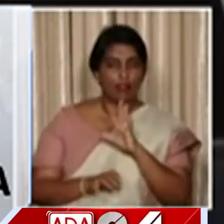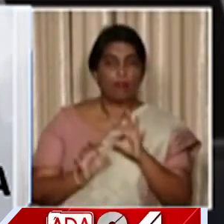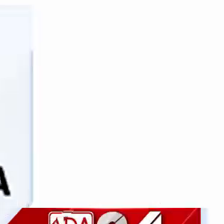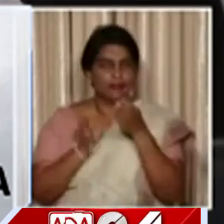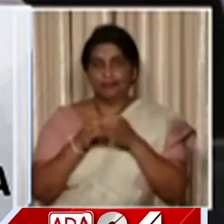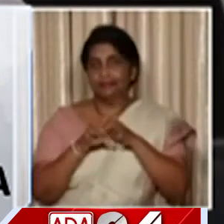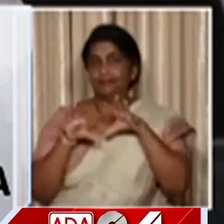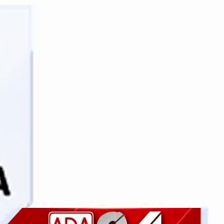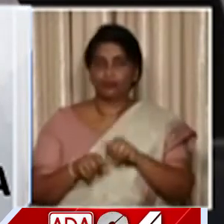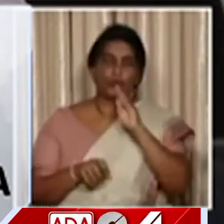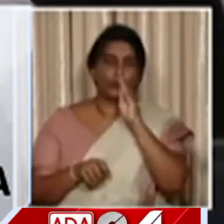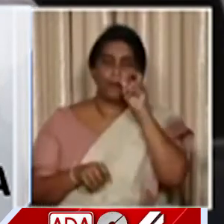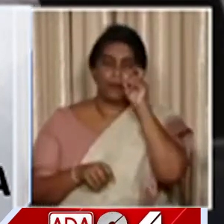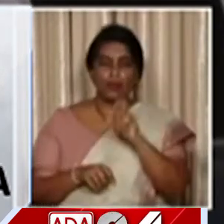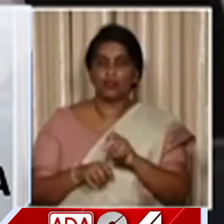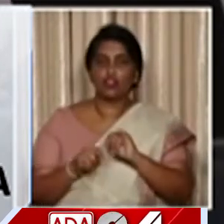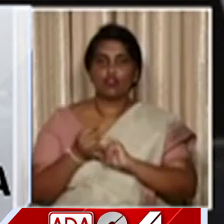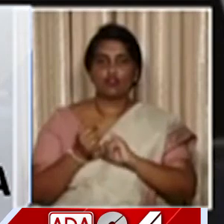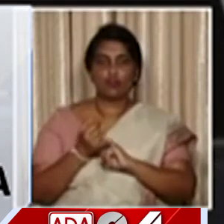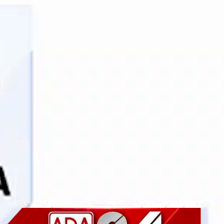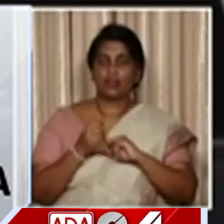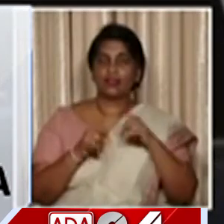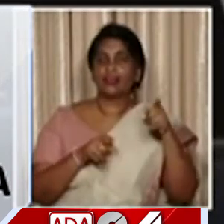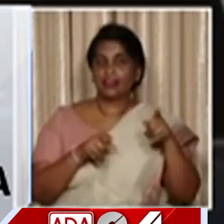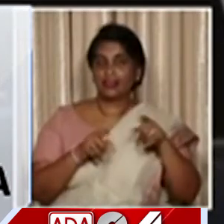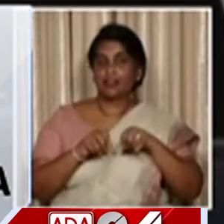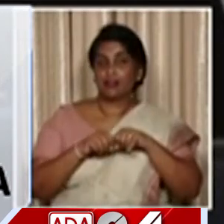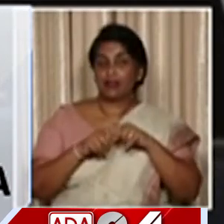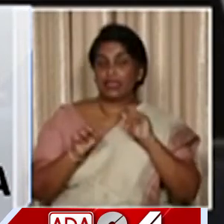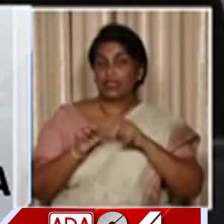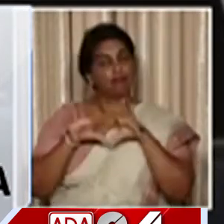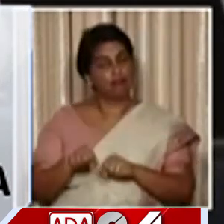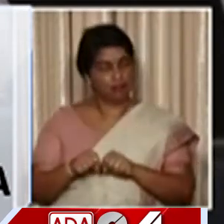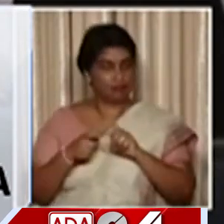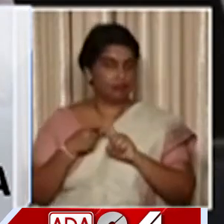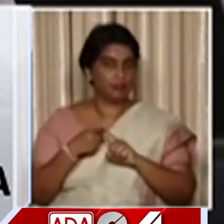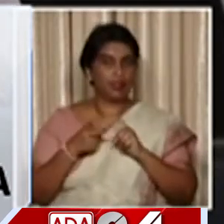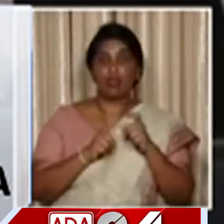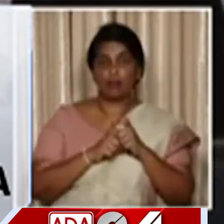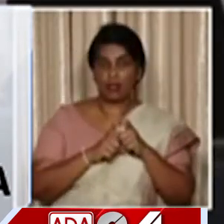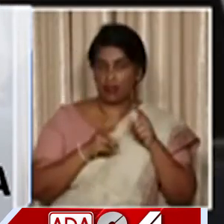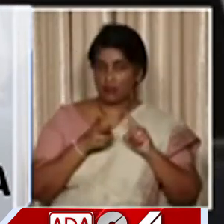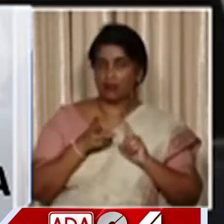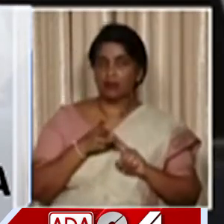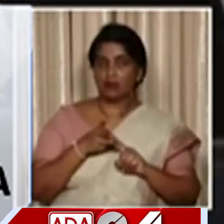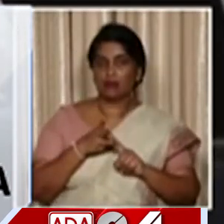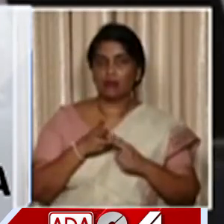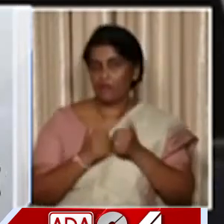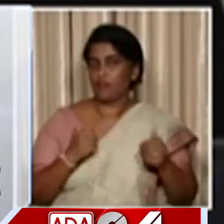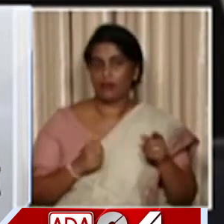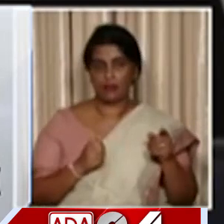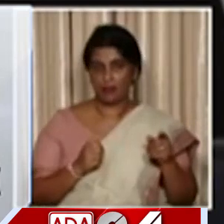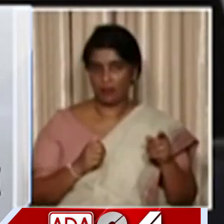කීපයක් නේ තියෙන්නේ හරියට බලන්නකෝ සුමතිපාල පවුල කාලයක් මේ ක්‍රිකට් බෝඩ් එකේ ආධිපත්‍ය ධර්ම ඊළඟට ධර්මදාස පවුල ඊළඟට කනගාටු රණතුංග